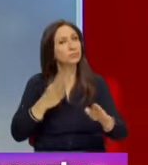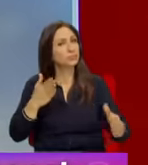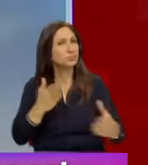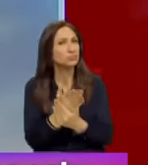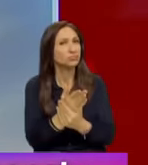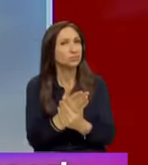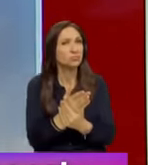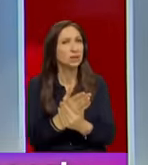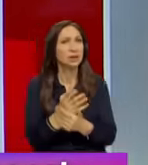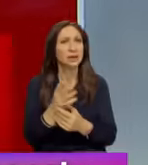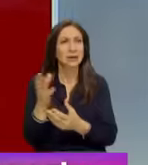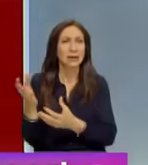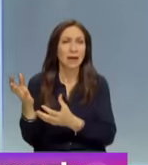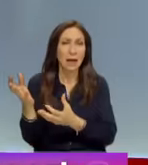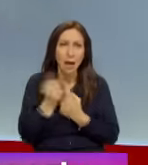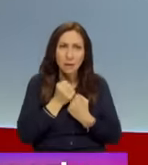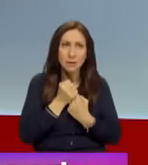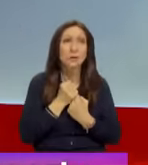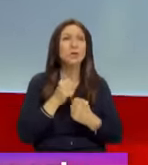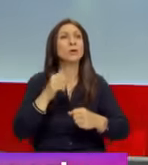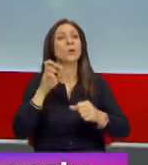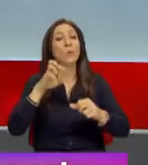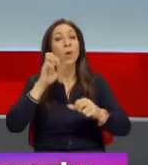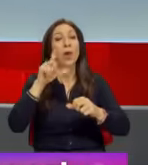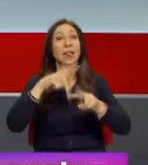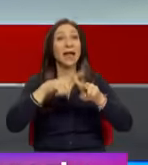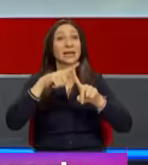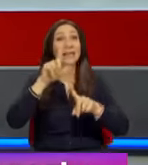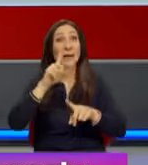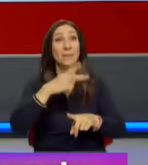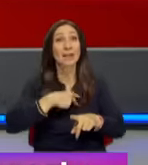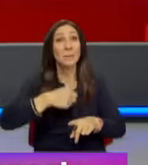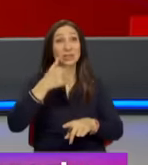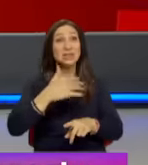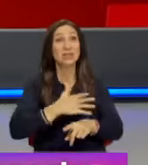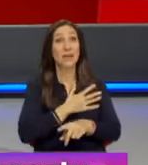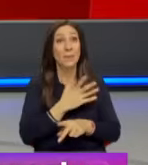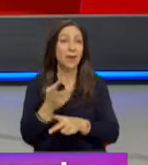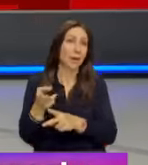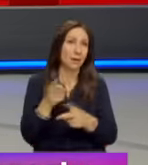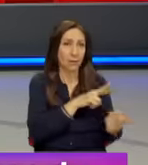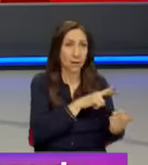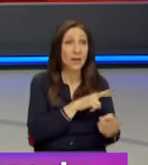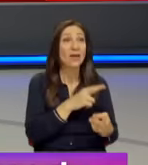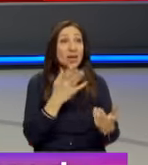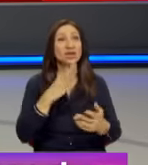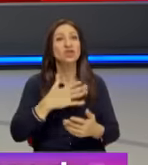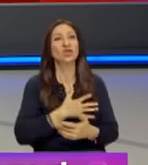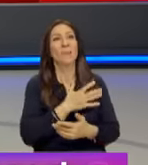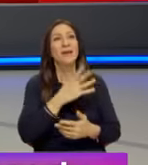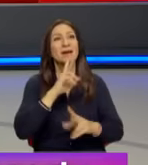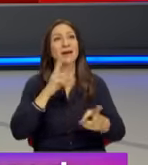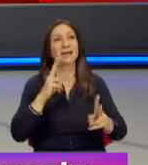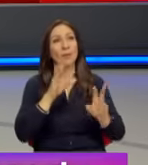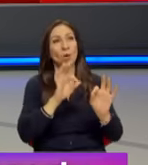girdi. Kendisinin devreye girmesiyle Polatlı belediye başkanı CHP saflarına geçti. Ve CHP